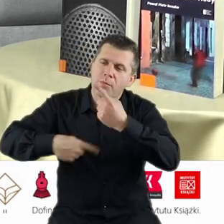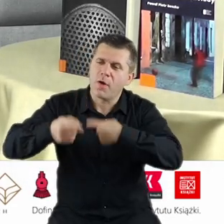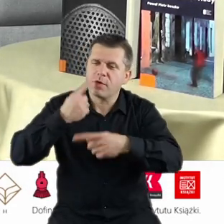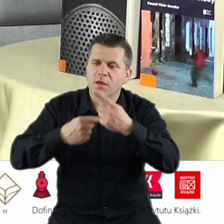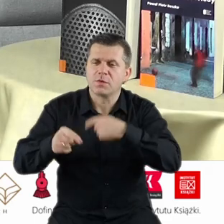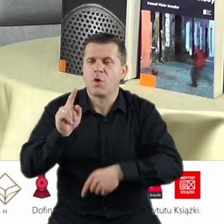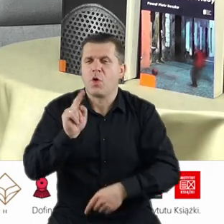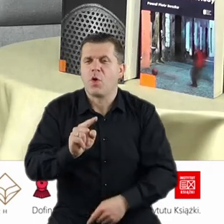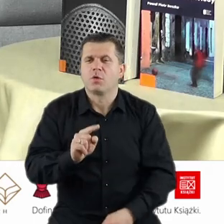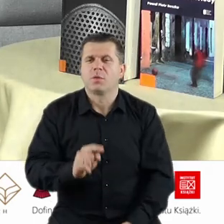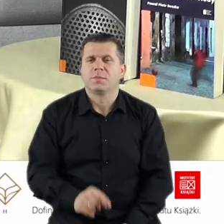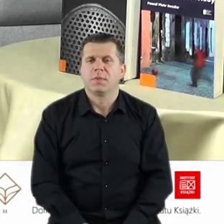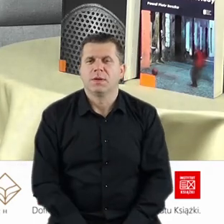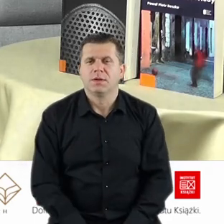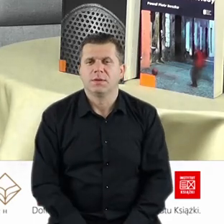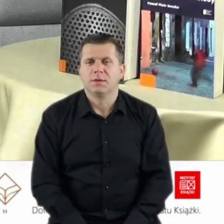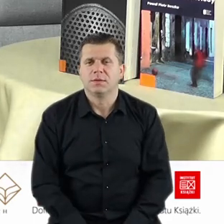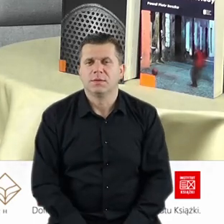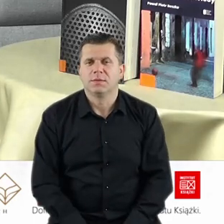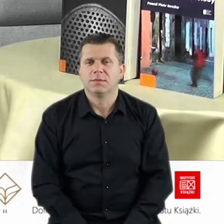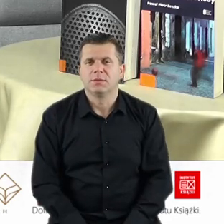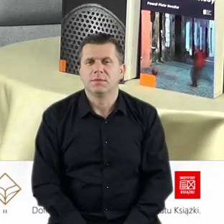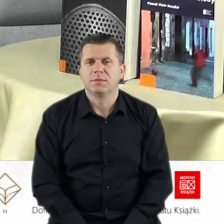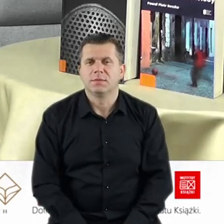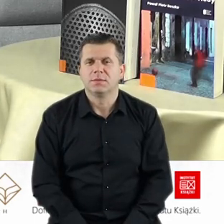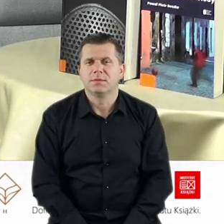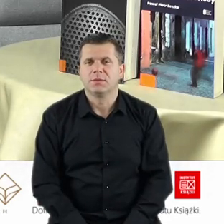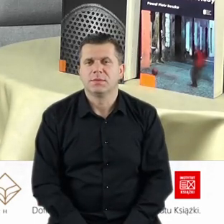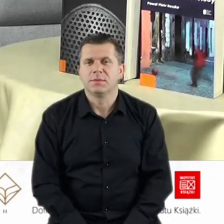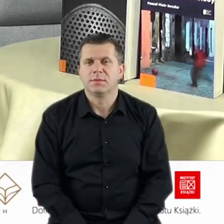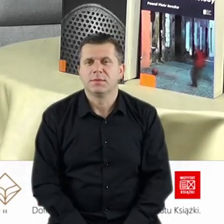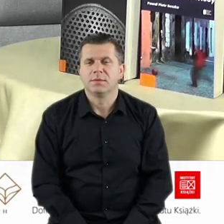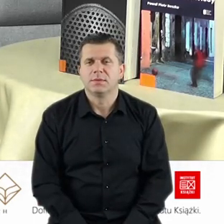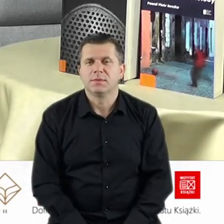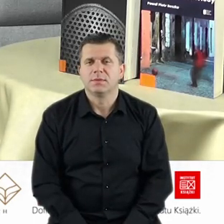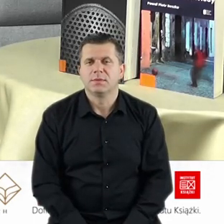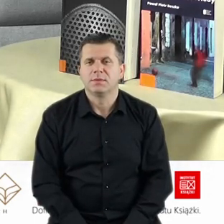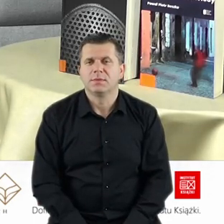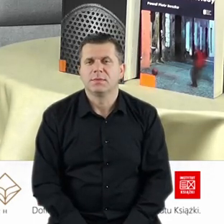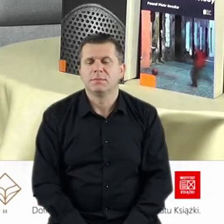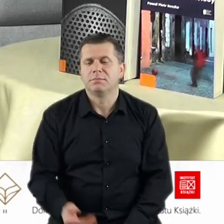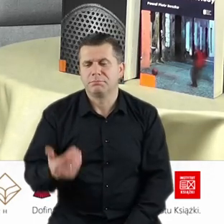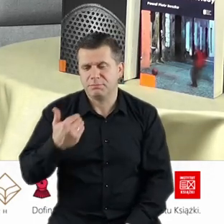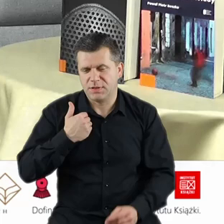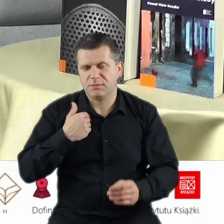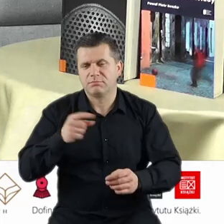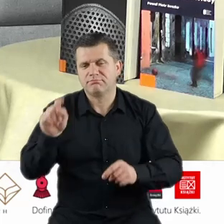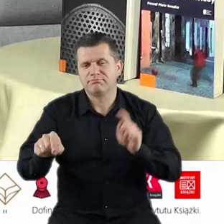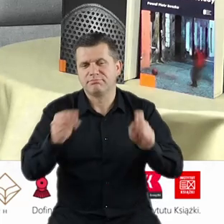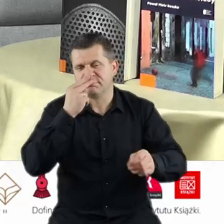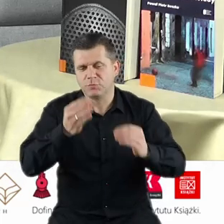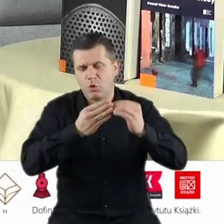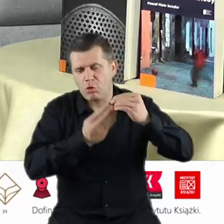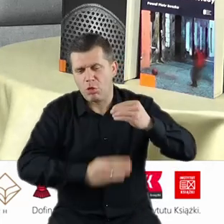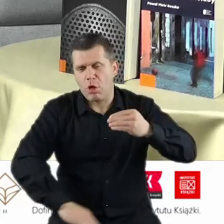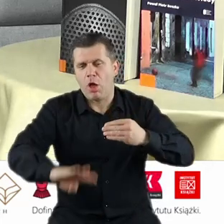ktoś opowiedział o tym, że zdarzały się